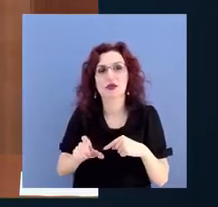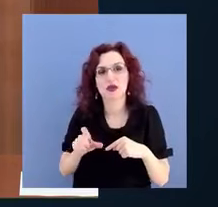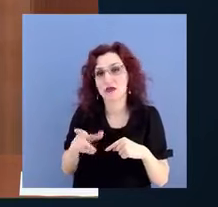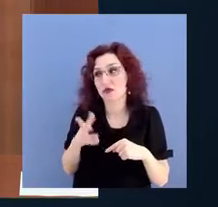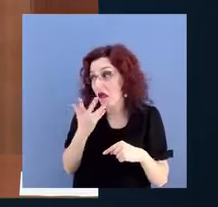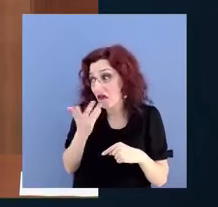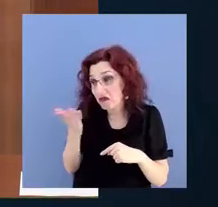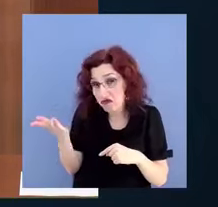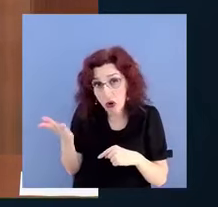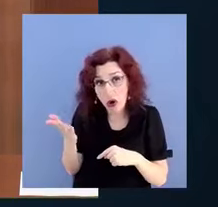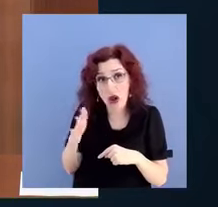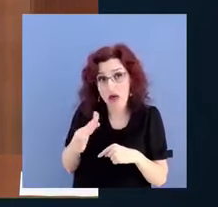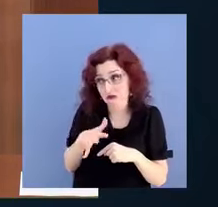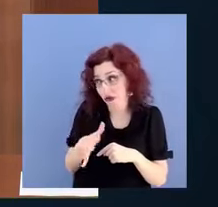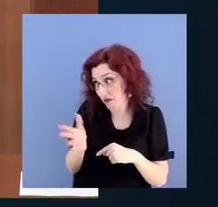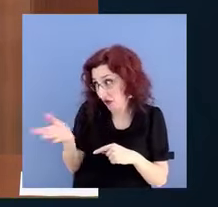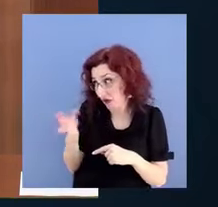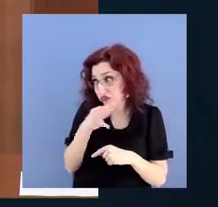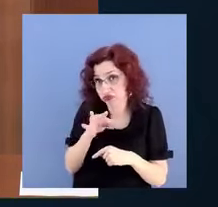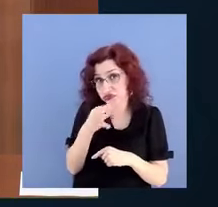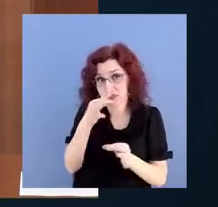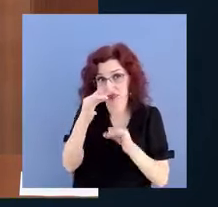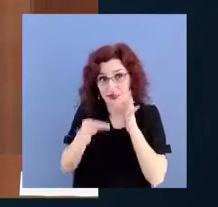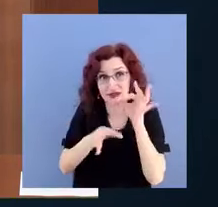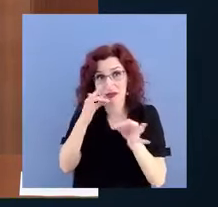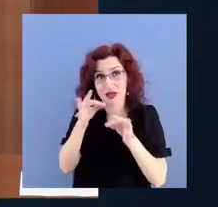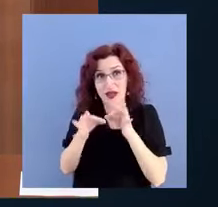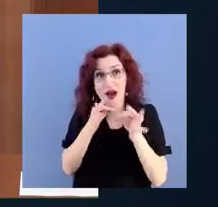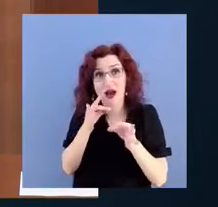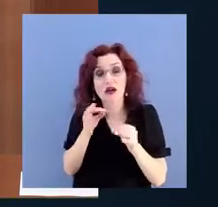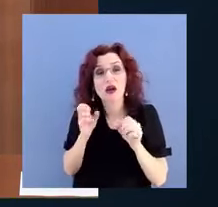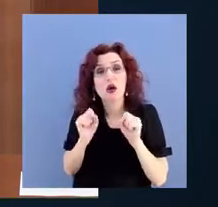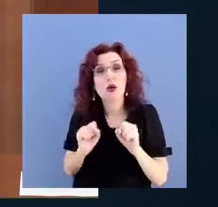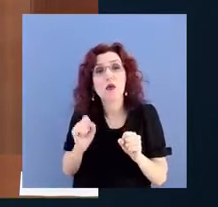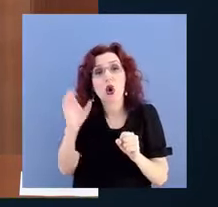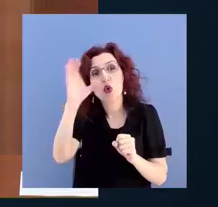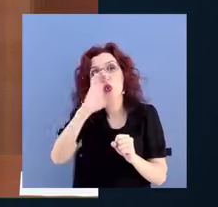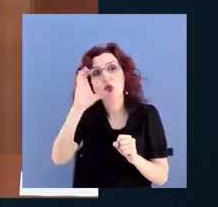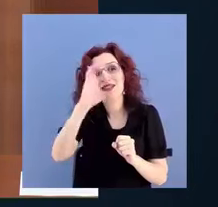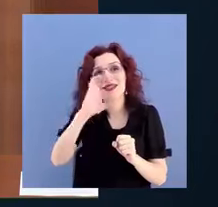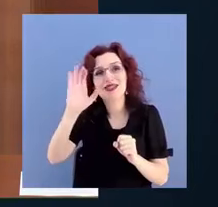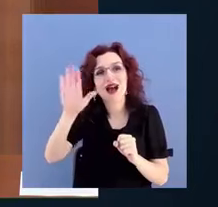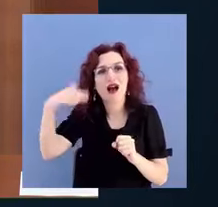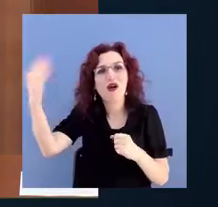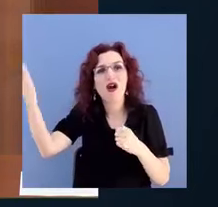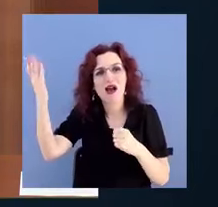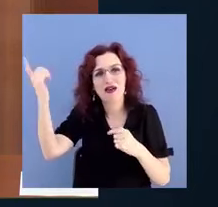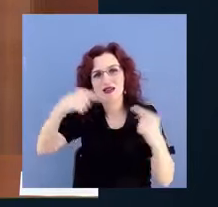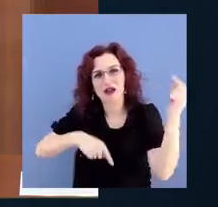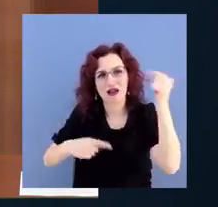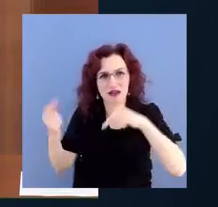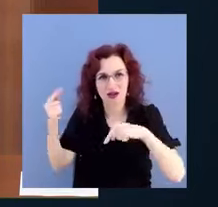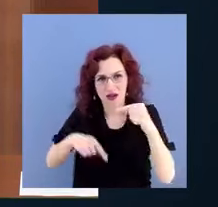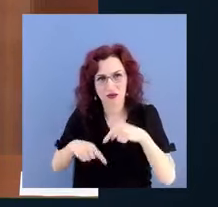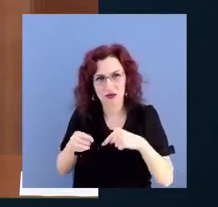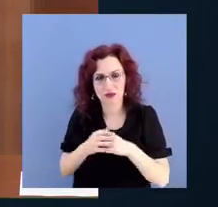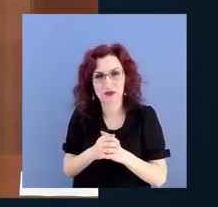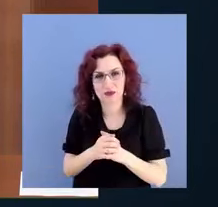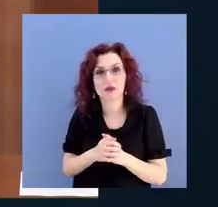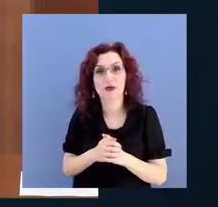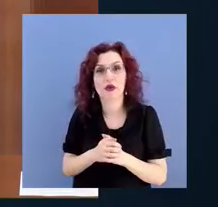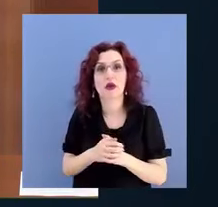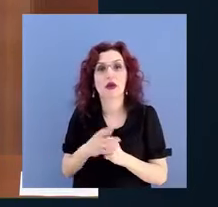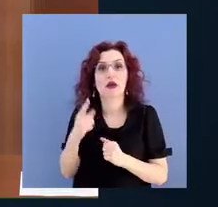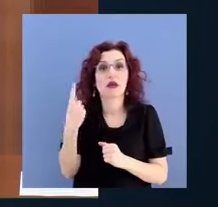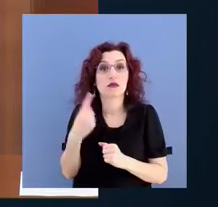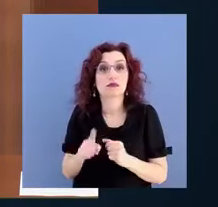fra poco può usufruire anche il turista straniero ecco quindi questo è come dire il panorama nel quale gli